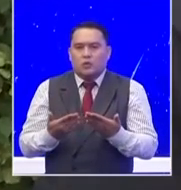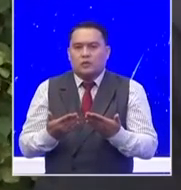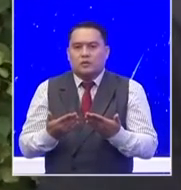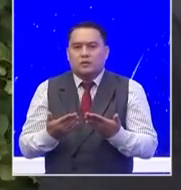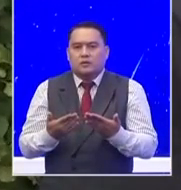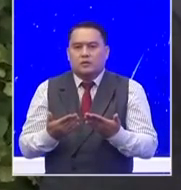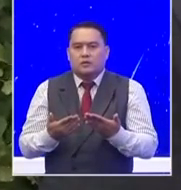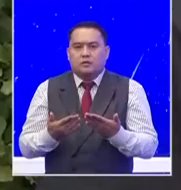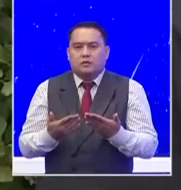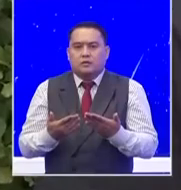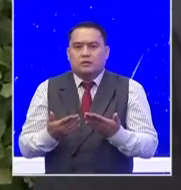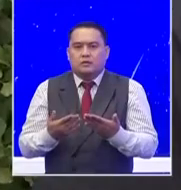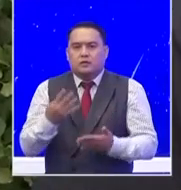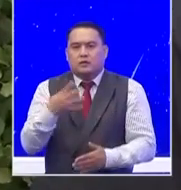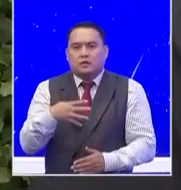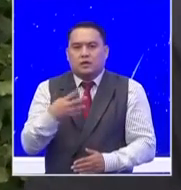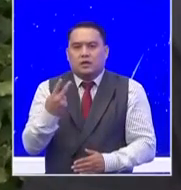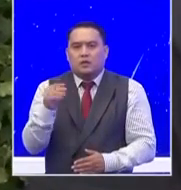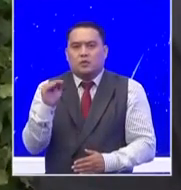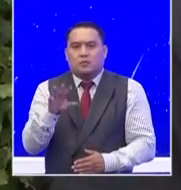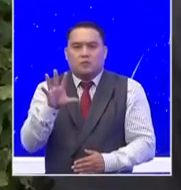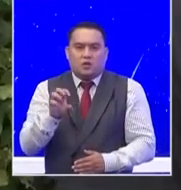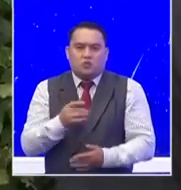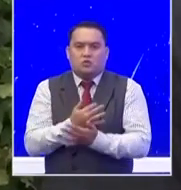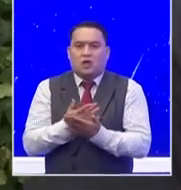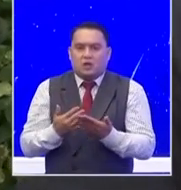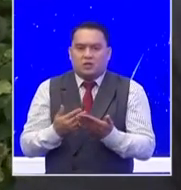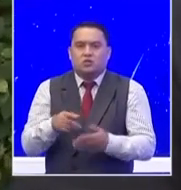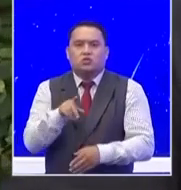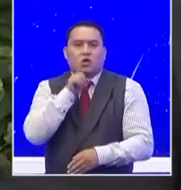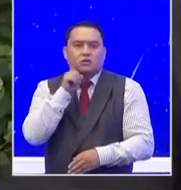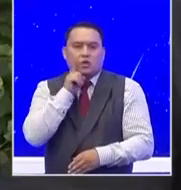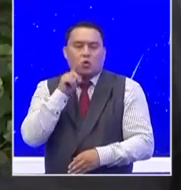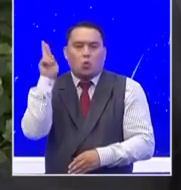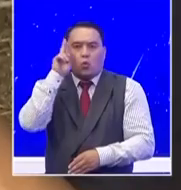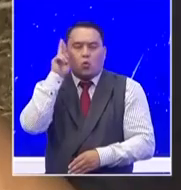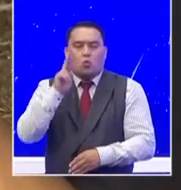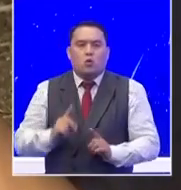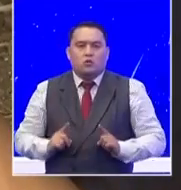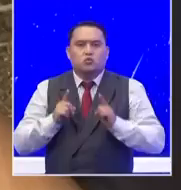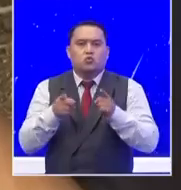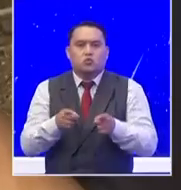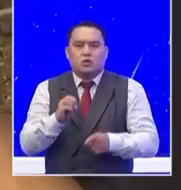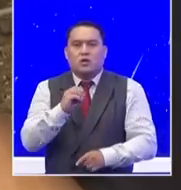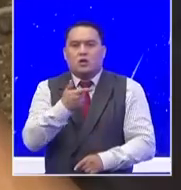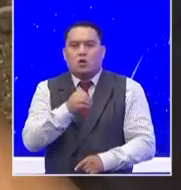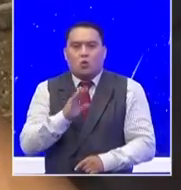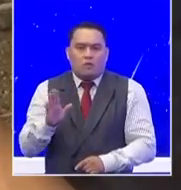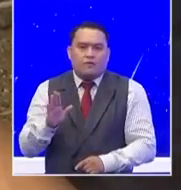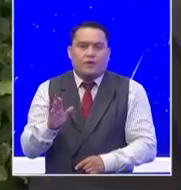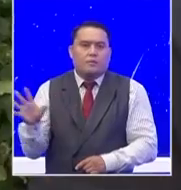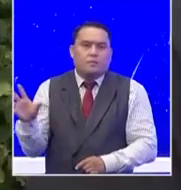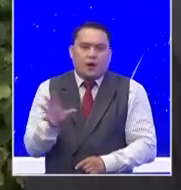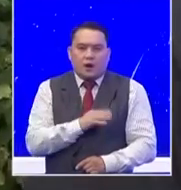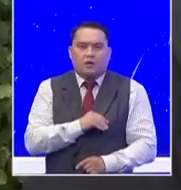жаңағы 40-500 теңге жайында болсын. Одан кейін жастарымыздың оқуға орналасу бойынша жаңа ЕГОФ арқылы соның